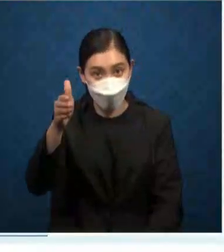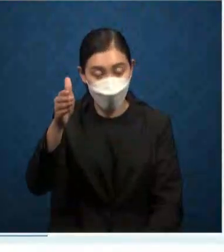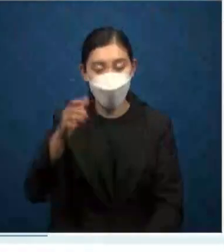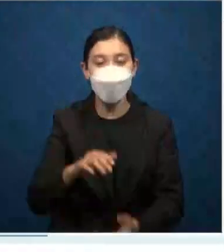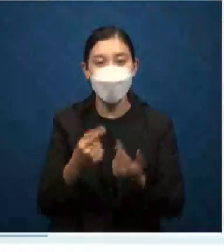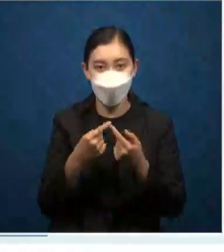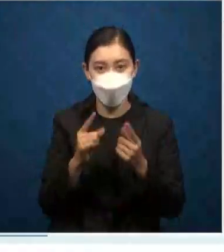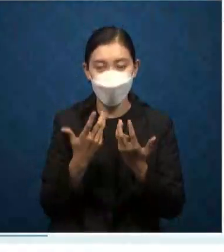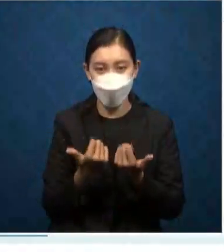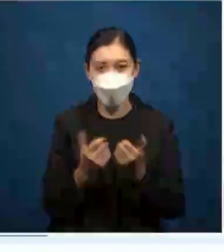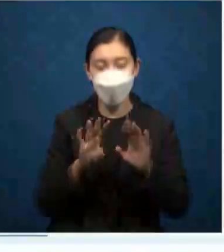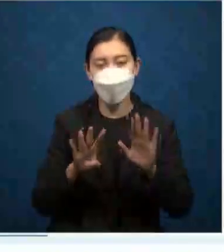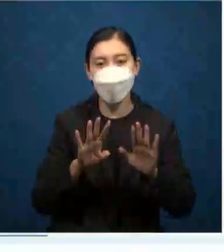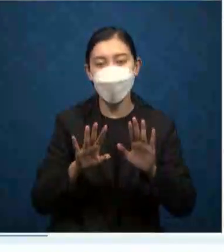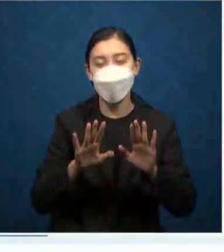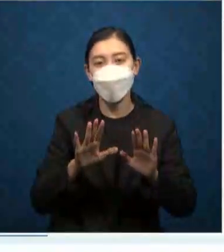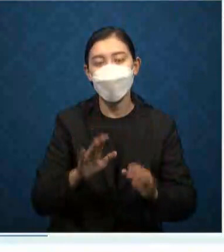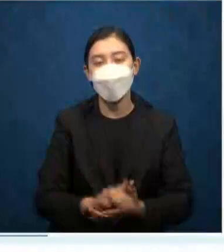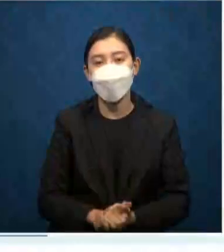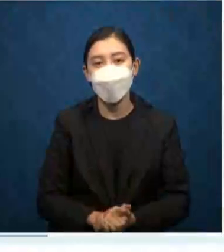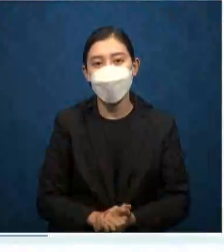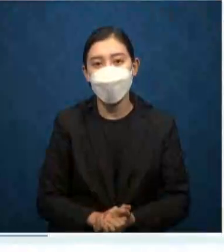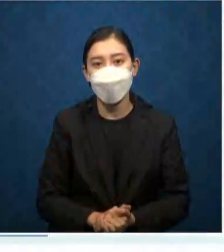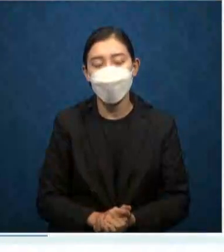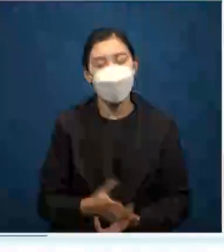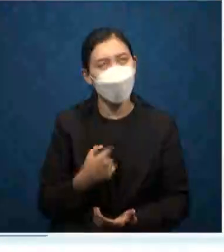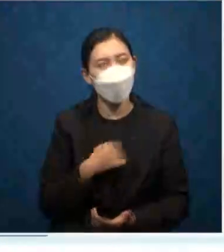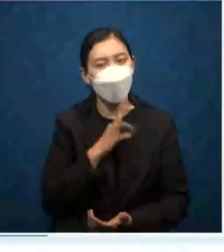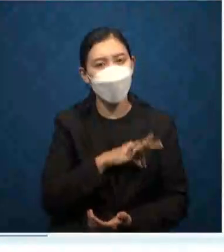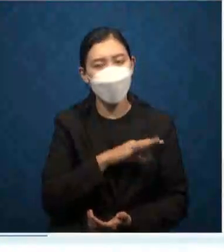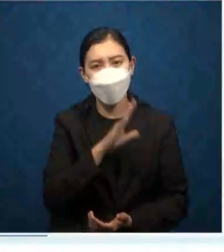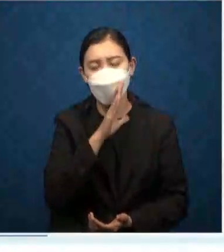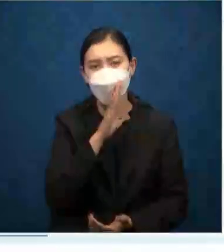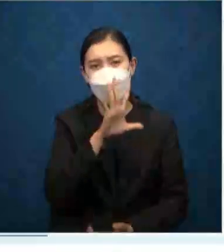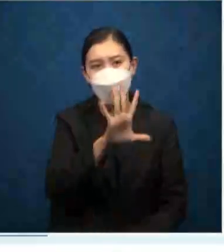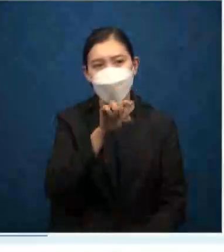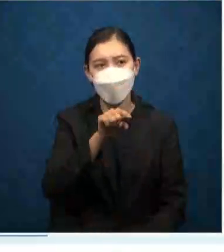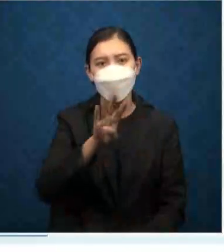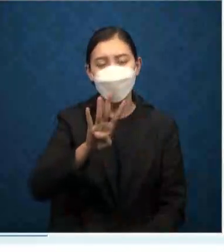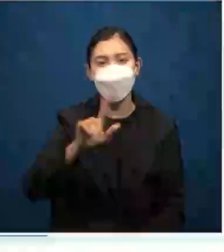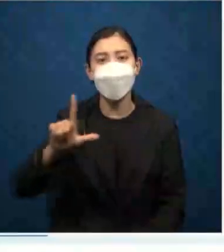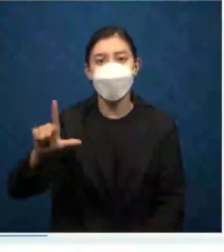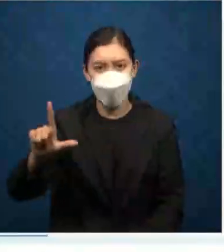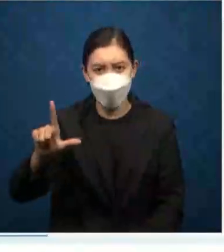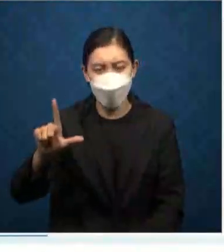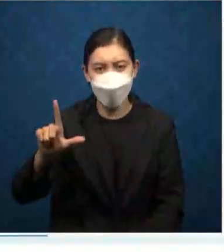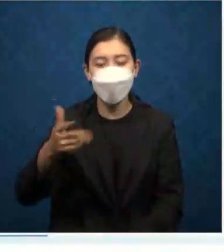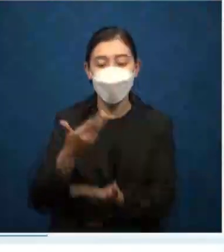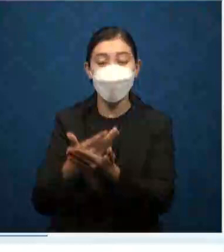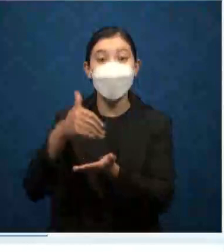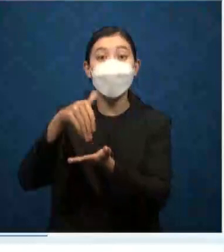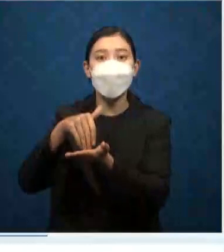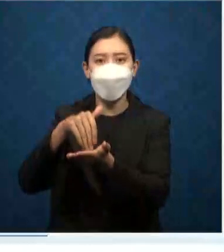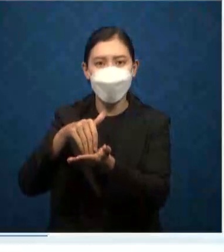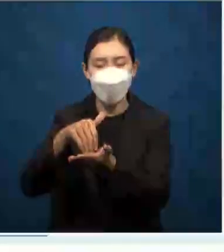ล้านจะเป็น500ล้านเนี่ยมันจะไต่ไปจนอีกไม่กี่ปีมันจะแซงงบประมาณบุคลากรที่อยู่ในหมวด38